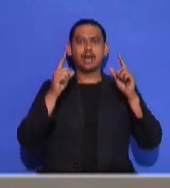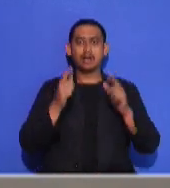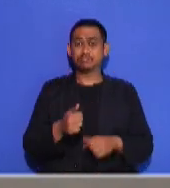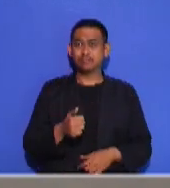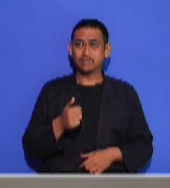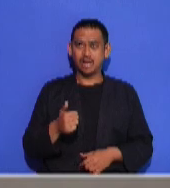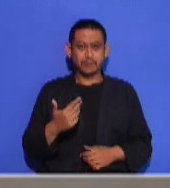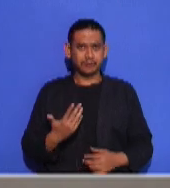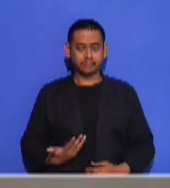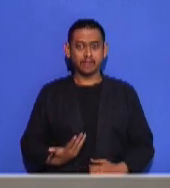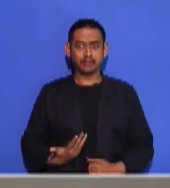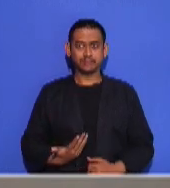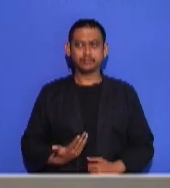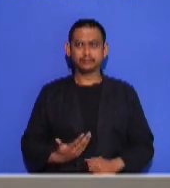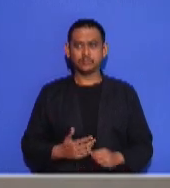maupun